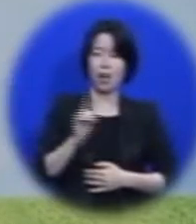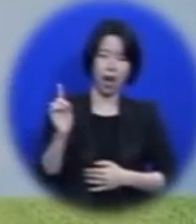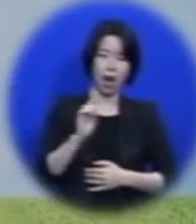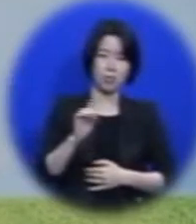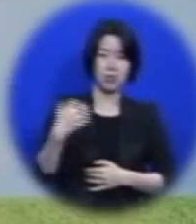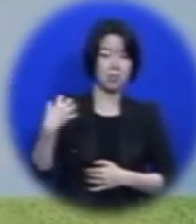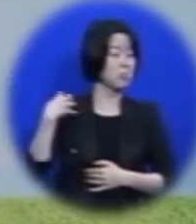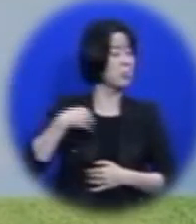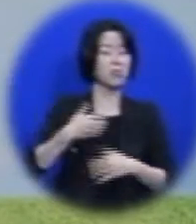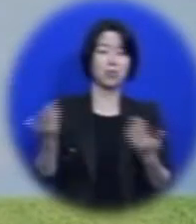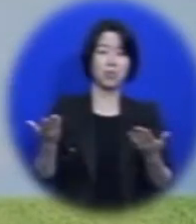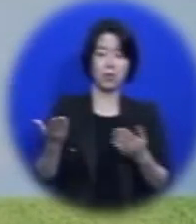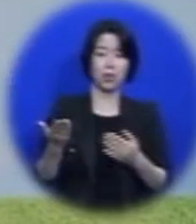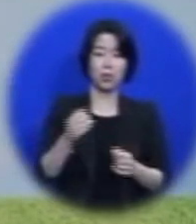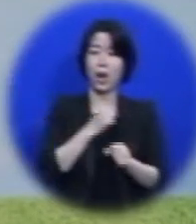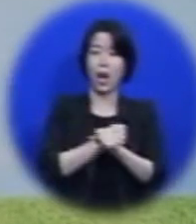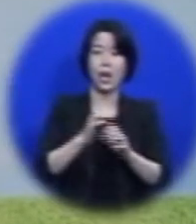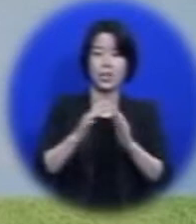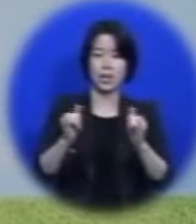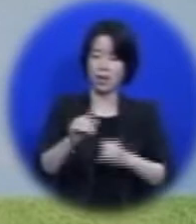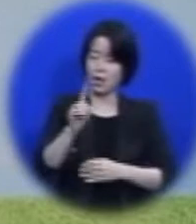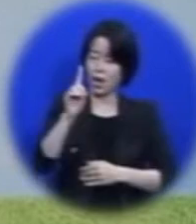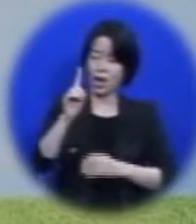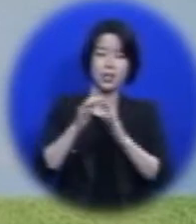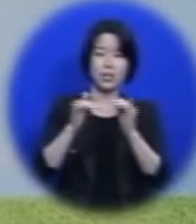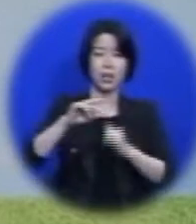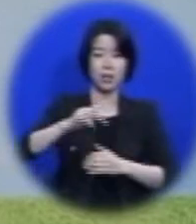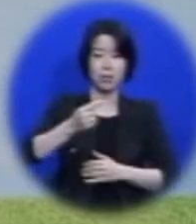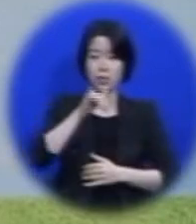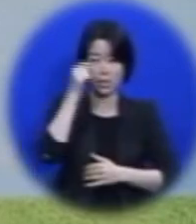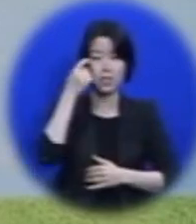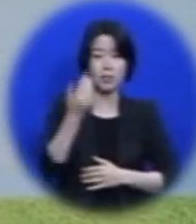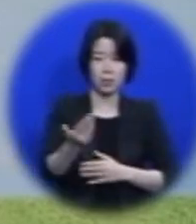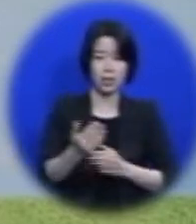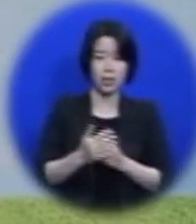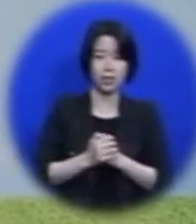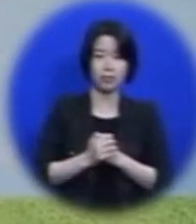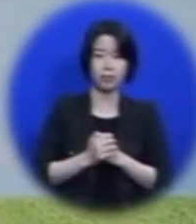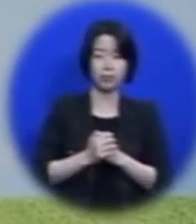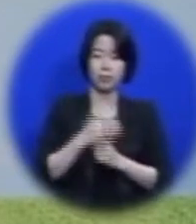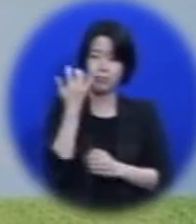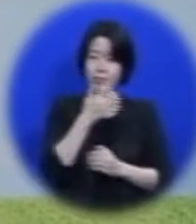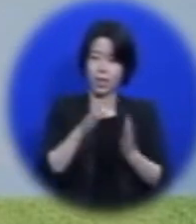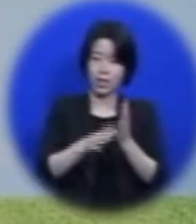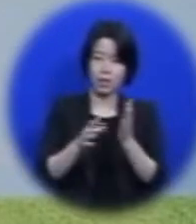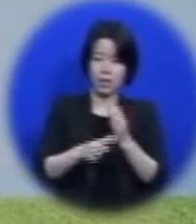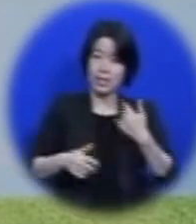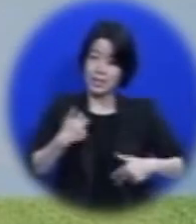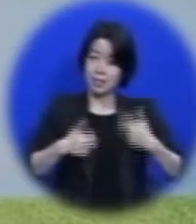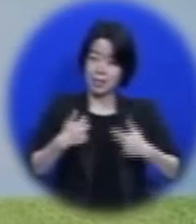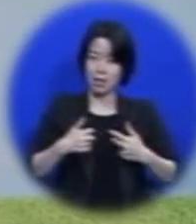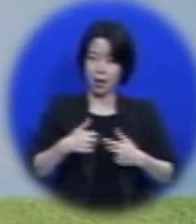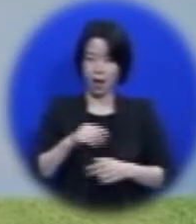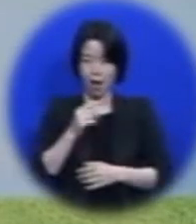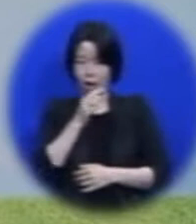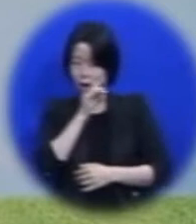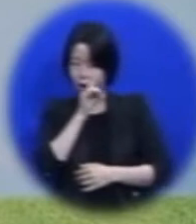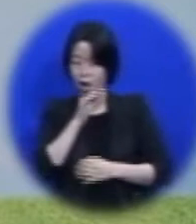책임이 없다고 할 사람이 한 사람이라도 있겠습니까? 음란물을 재미삼아 호기심